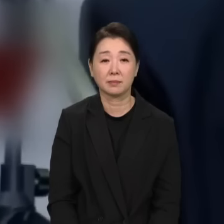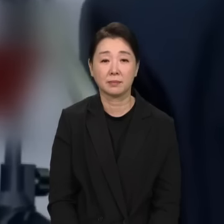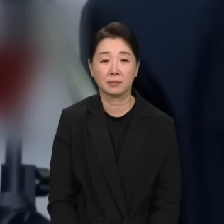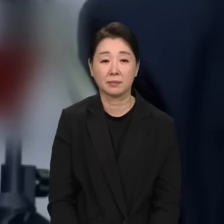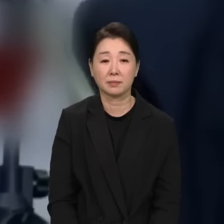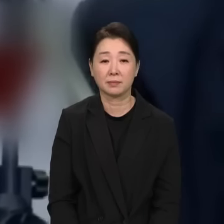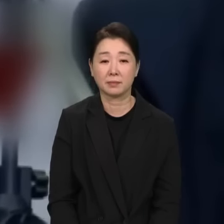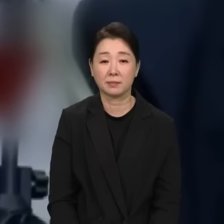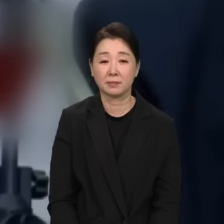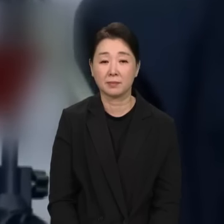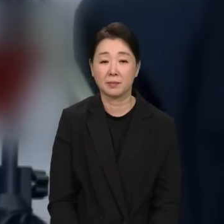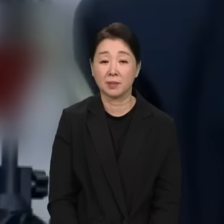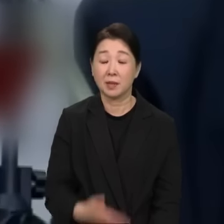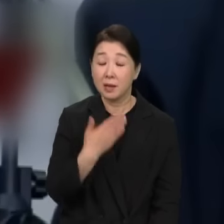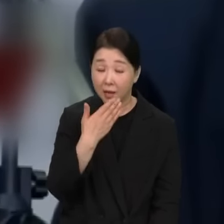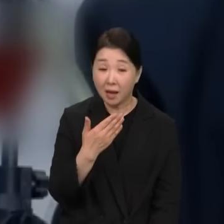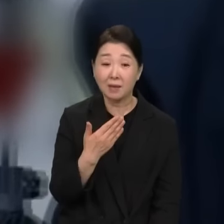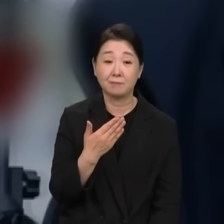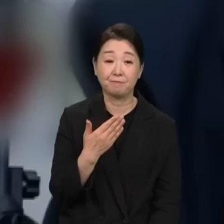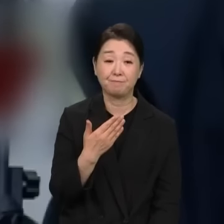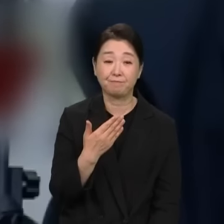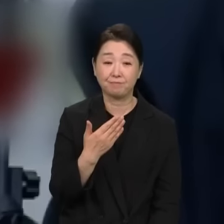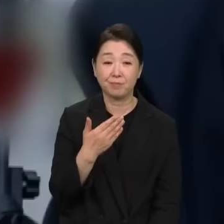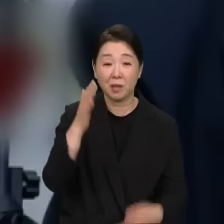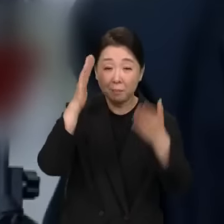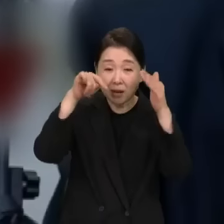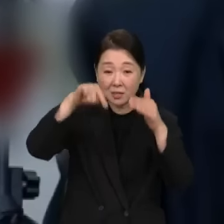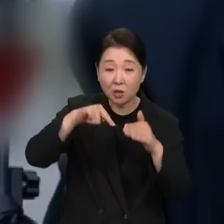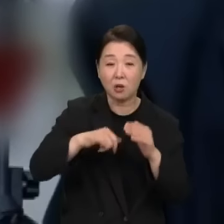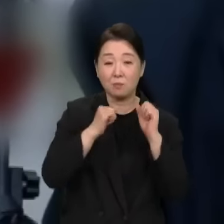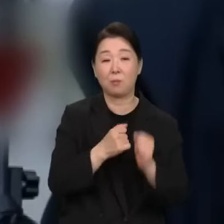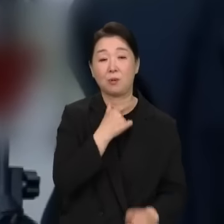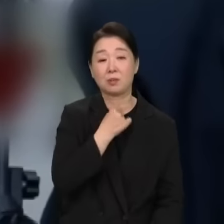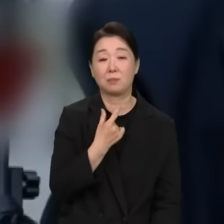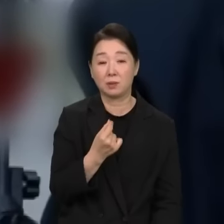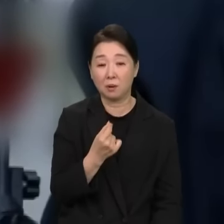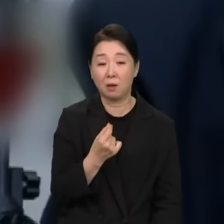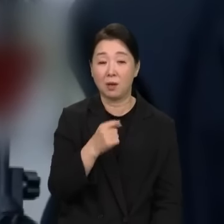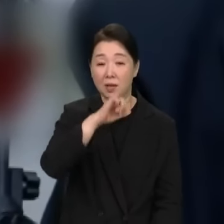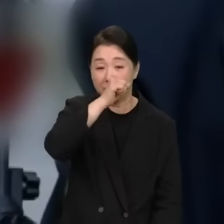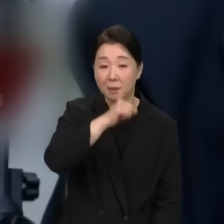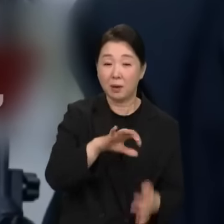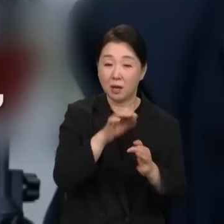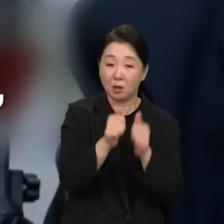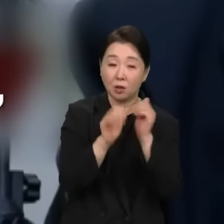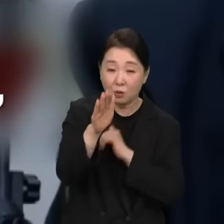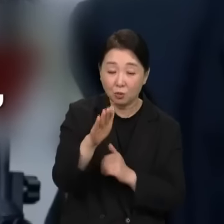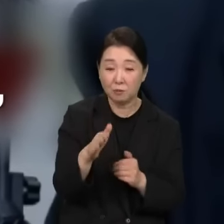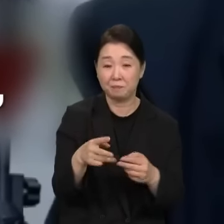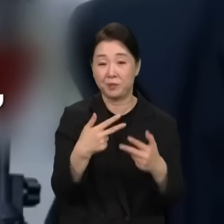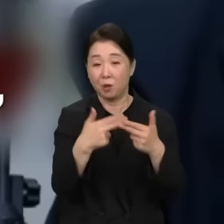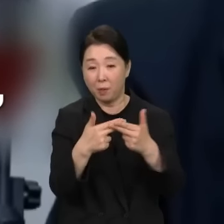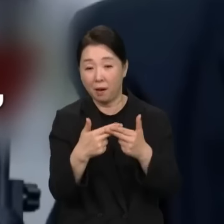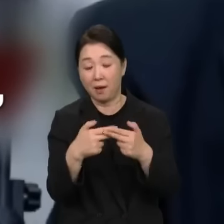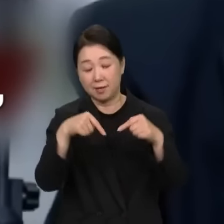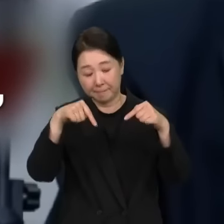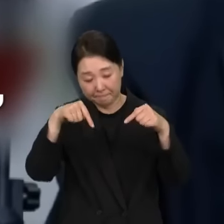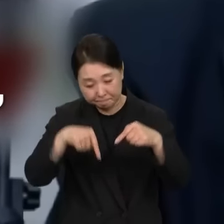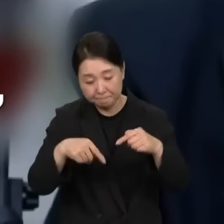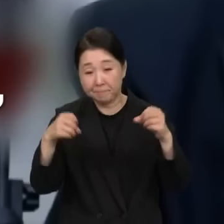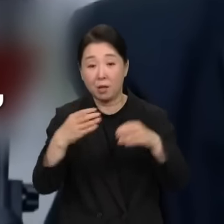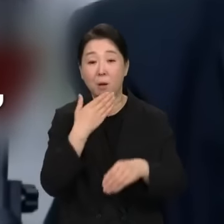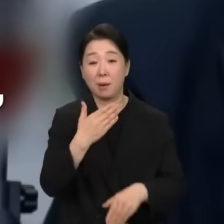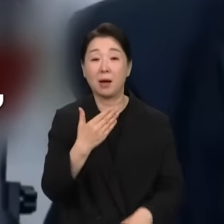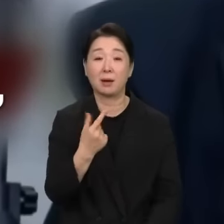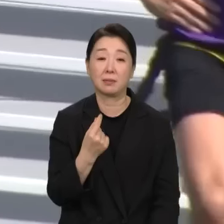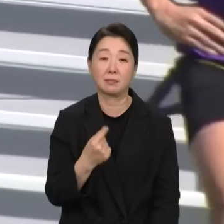I want to stay here as long as possible. But after Taiwan game, I start to have a meeting